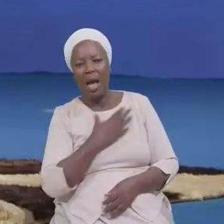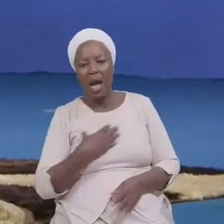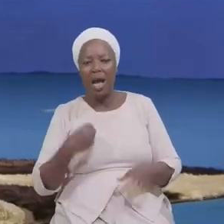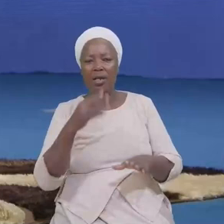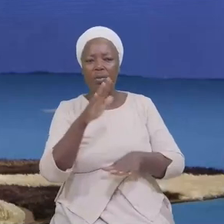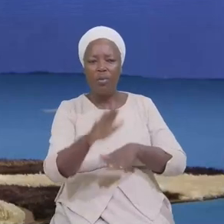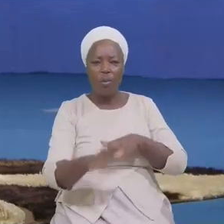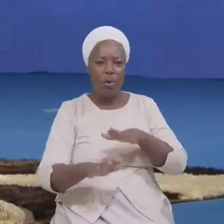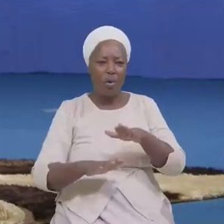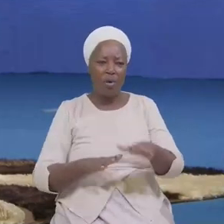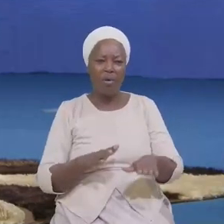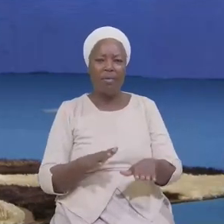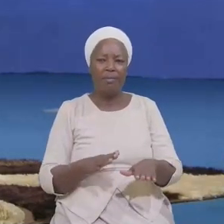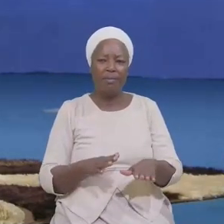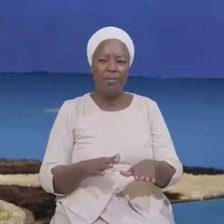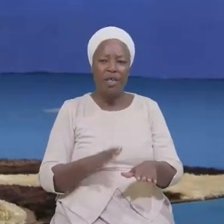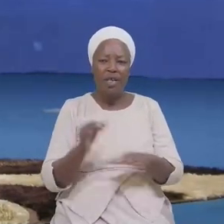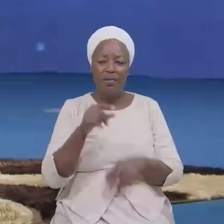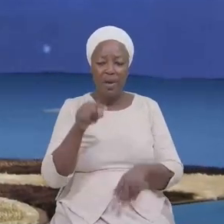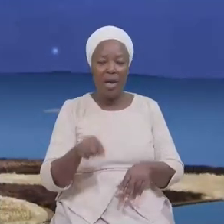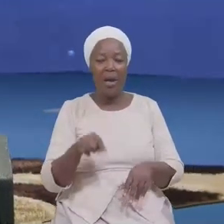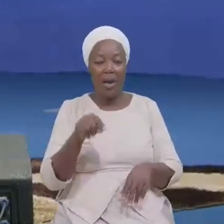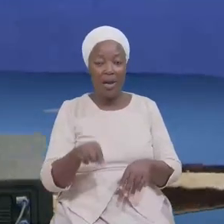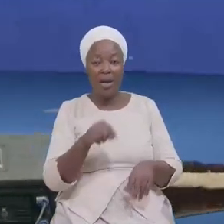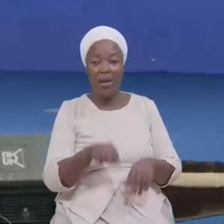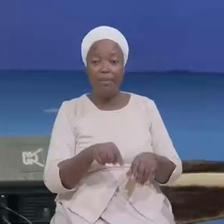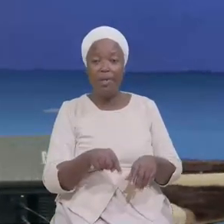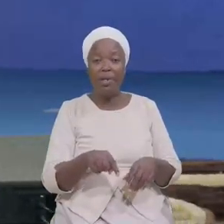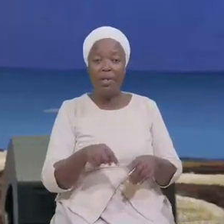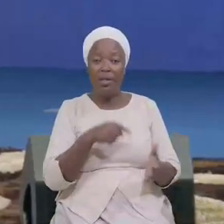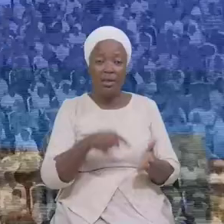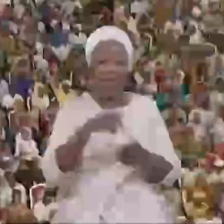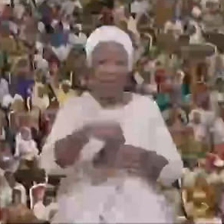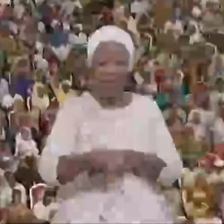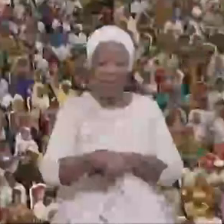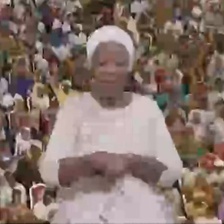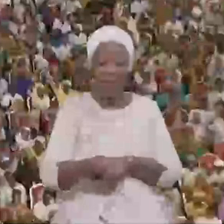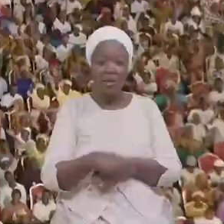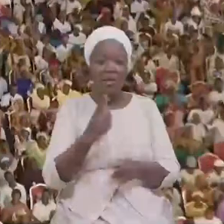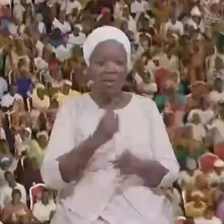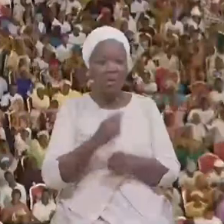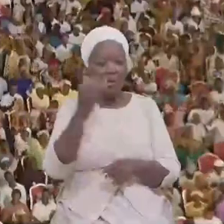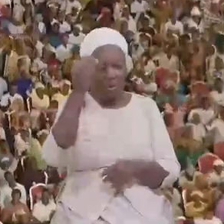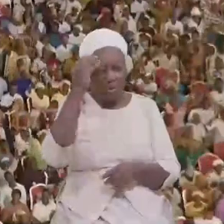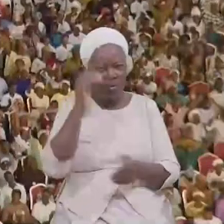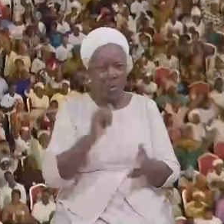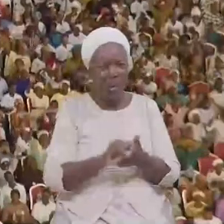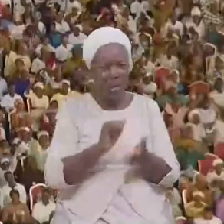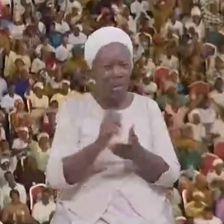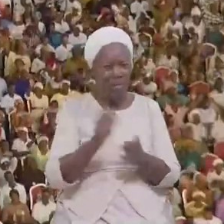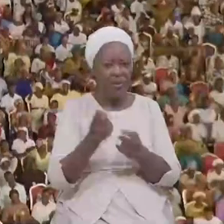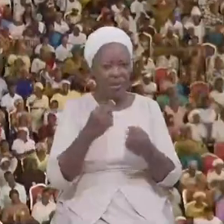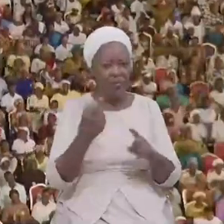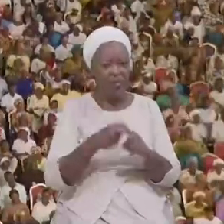marche. Si tu es paralytique là-bas ce soir, tu vas entendre ça venant de moi. Lève-toi. Et tu vas te